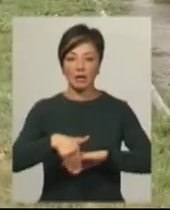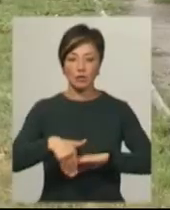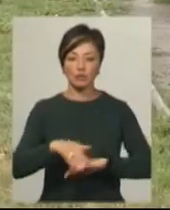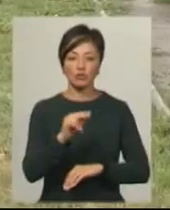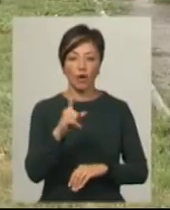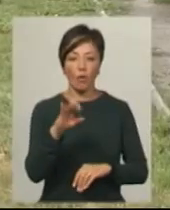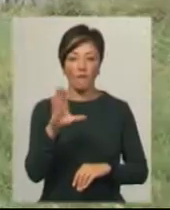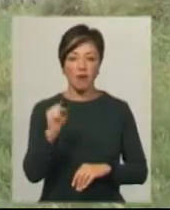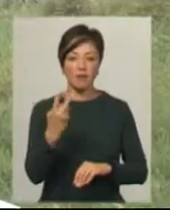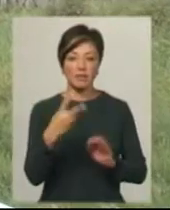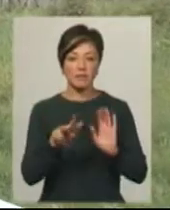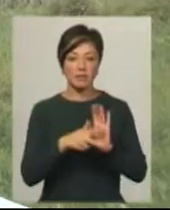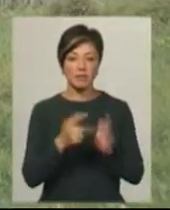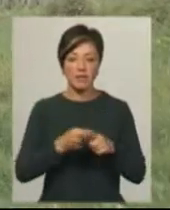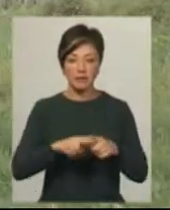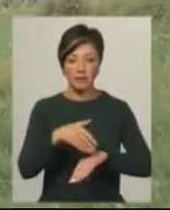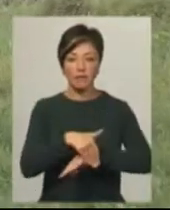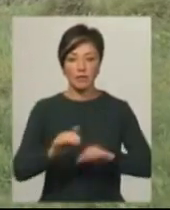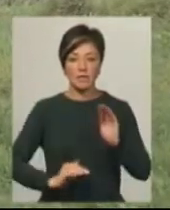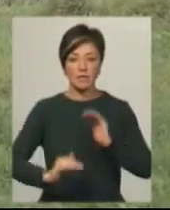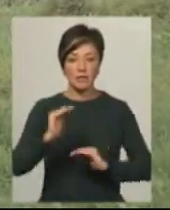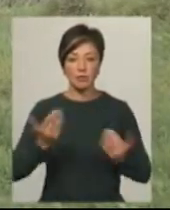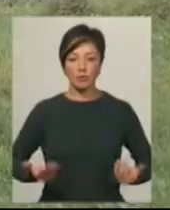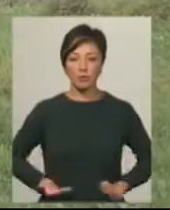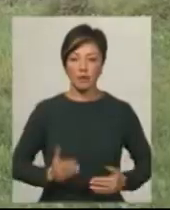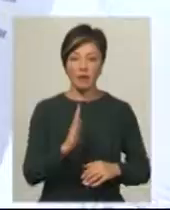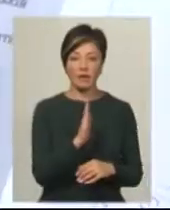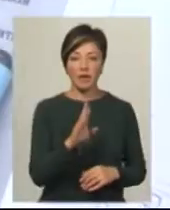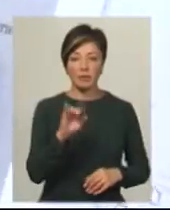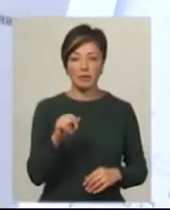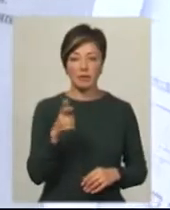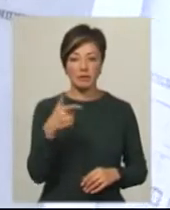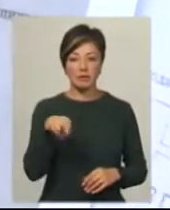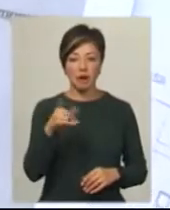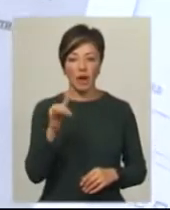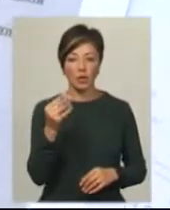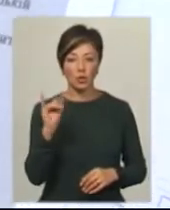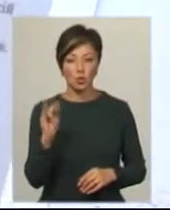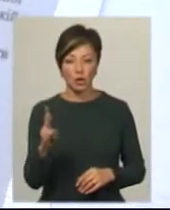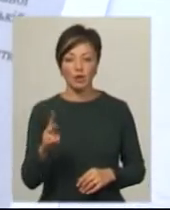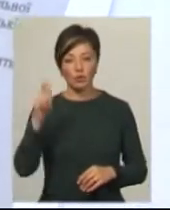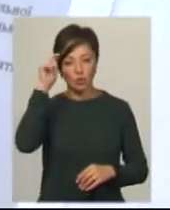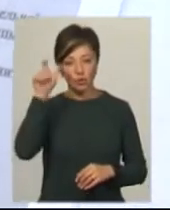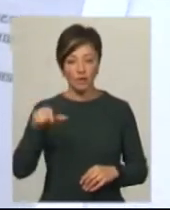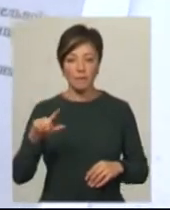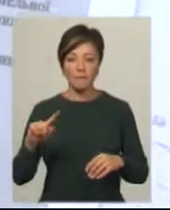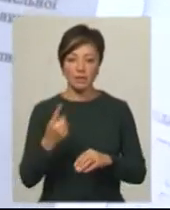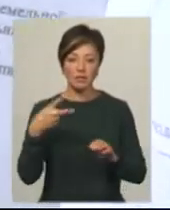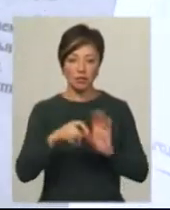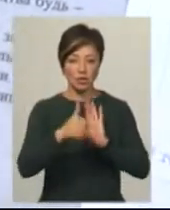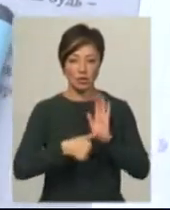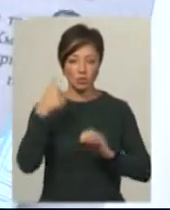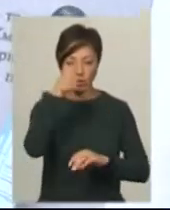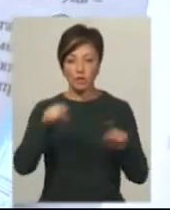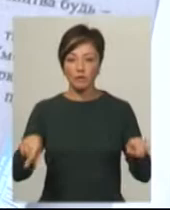вулиця Чехова, 28. На цій ж вулиці з дитинства проживає Віталій Підгайчук. Чоловік в 2016 році, коли вперше розпочалось